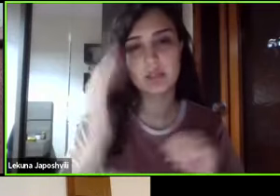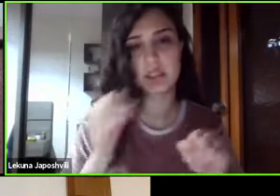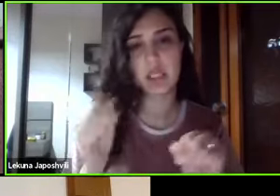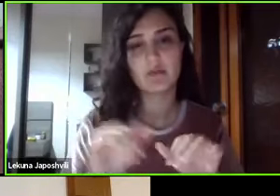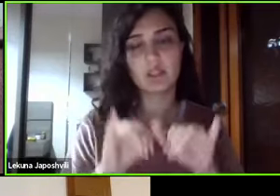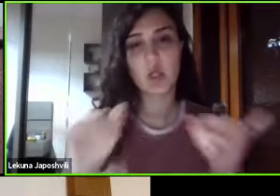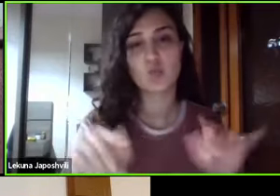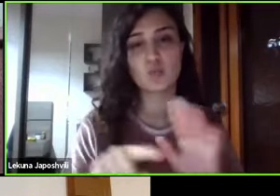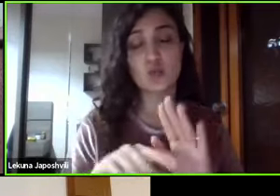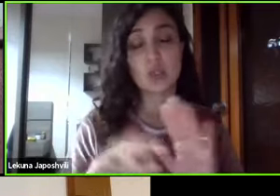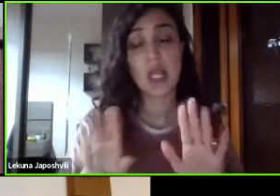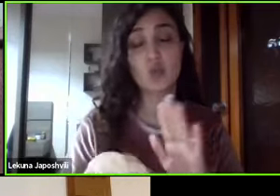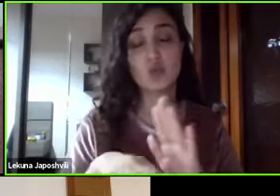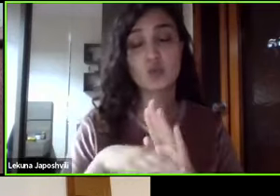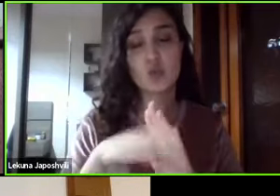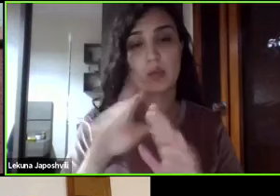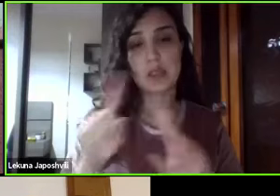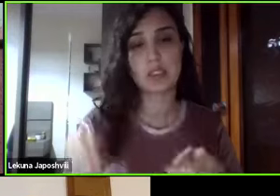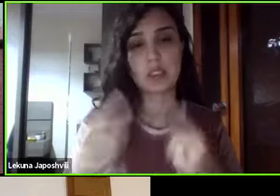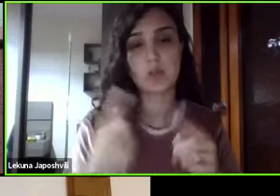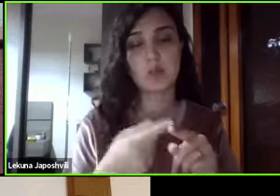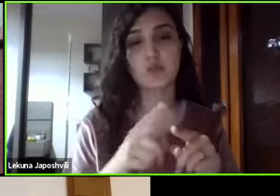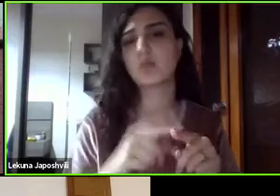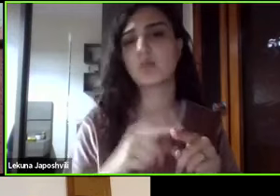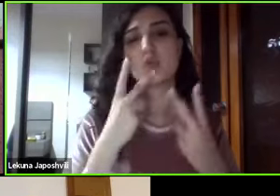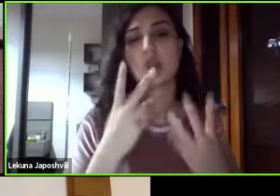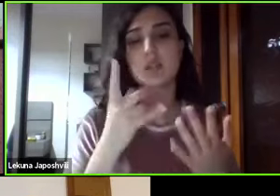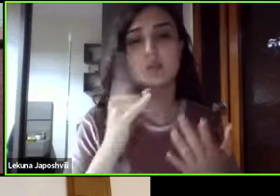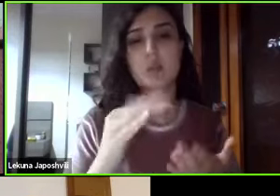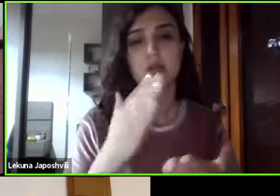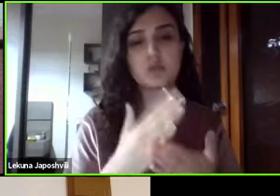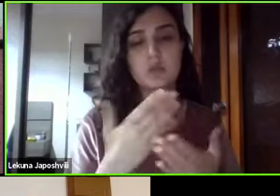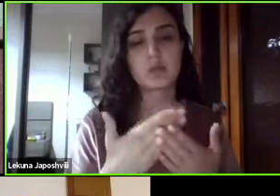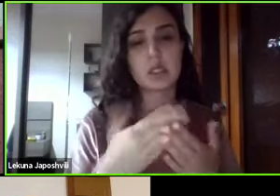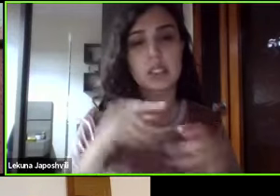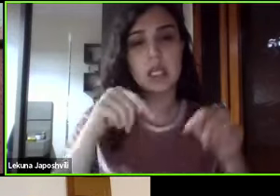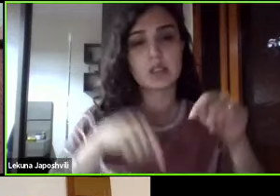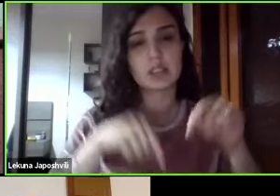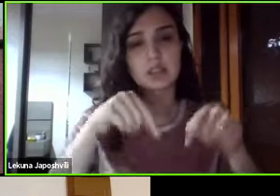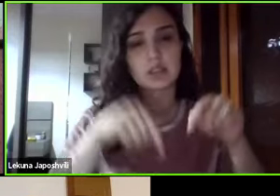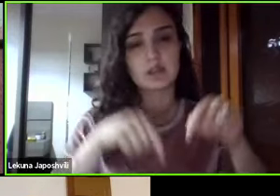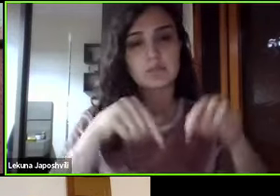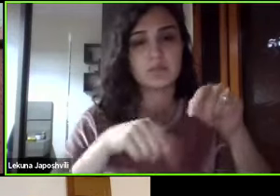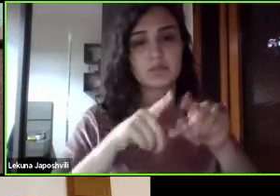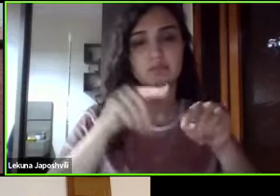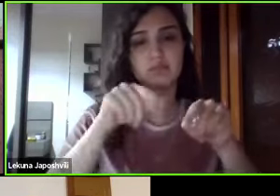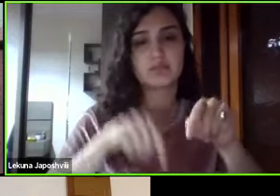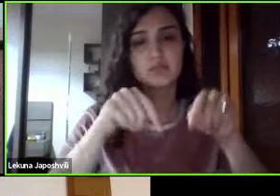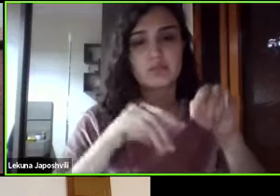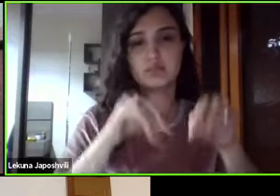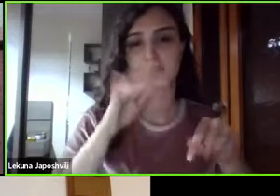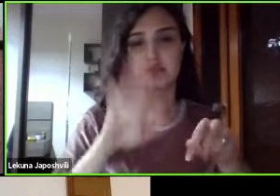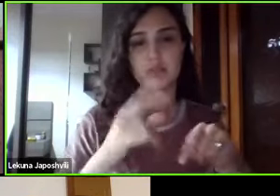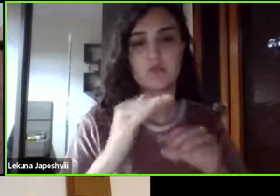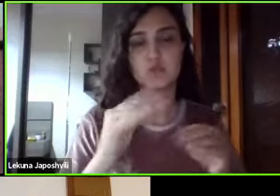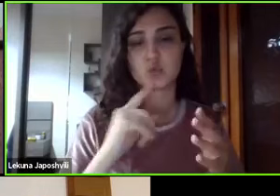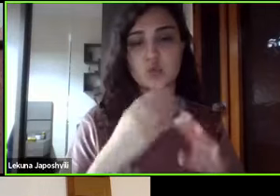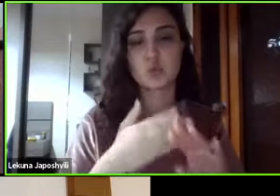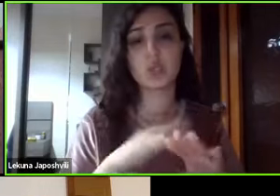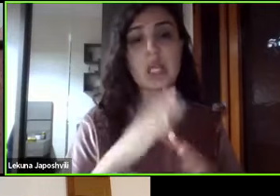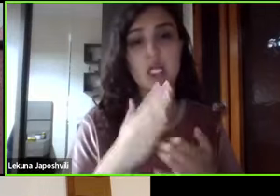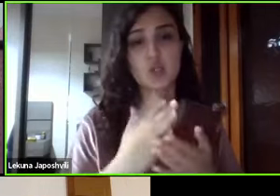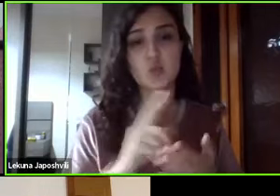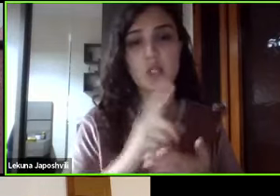გაუმჯობესება. რადგან როგორც აქედან იკვეთება, ბავშვს აქვს მაგალითად ასკინკილით ხტომის სირთულე და თუ არსებობს